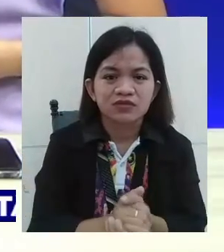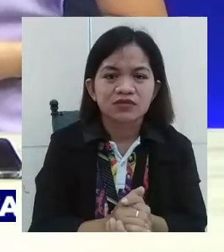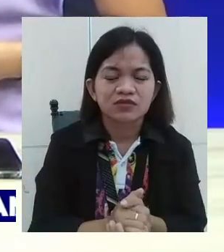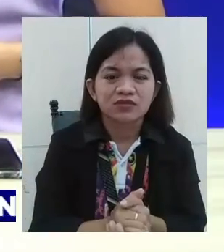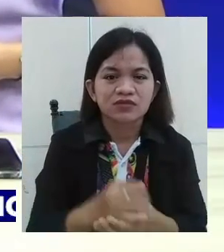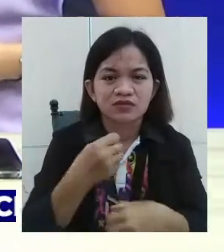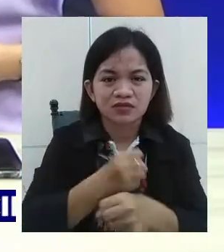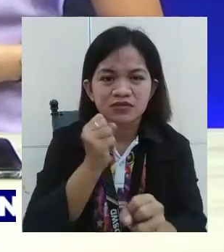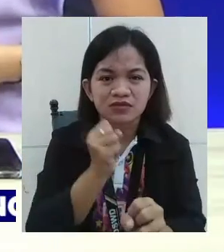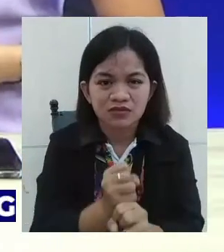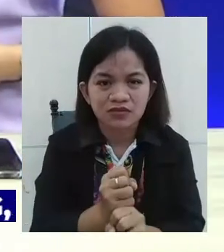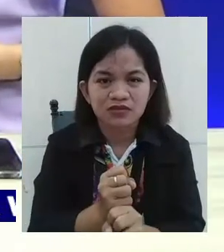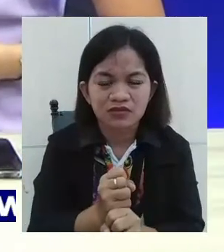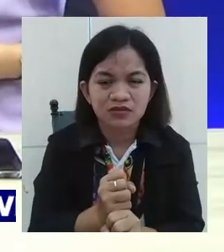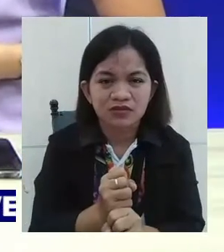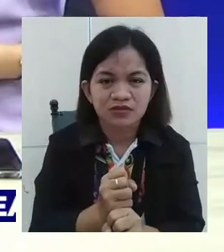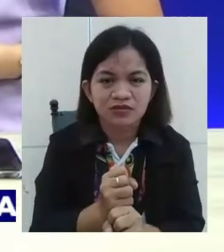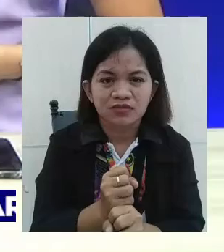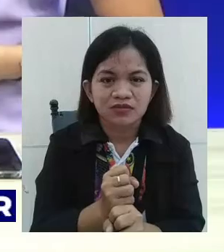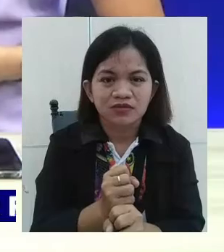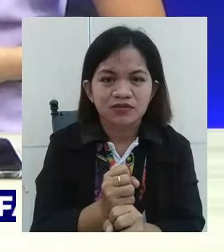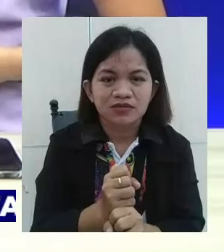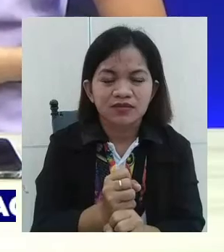mamay mayroon silang halimbawa